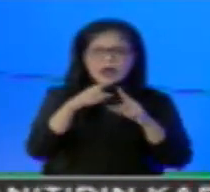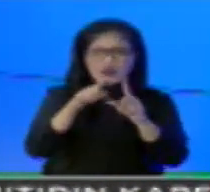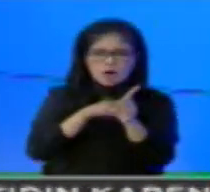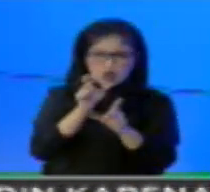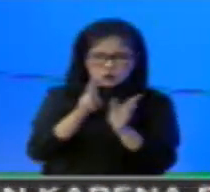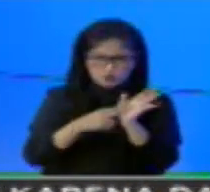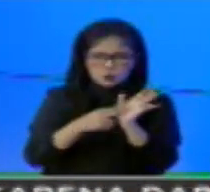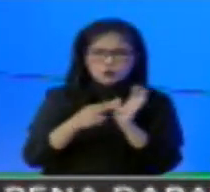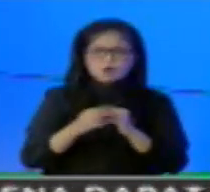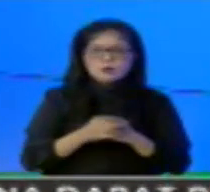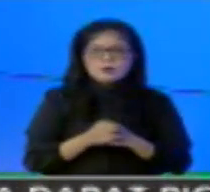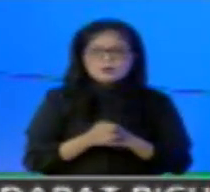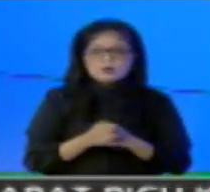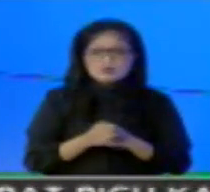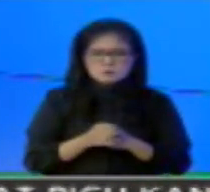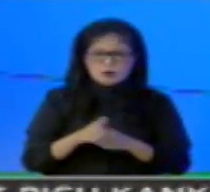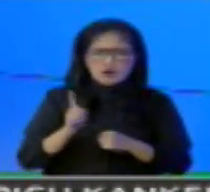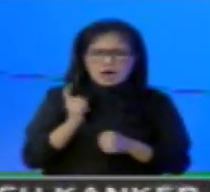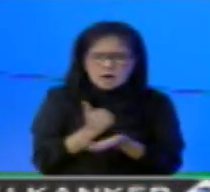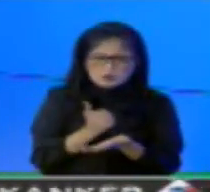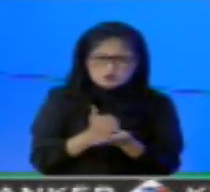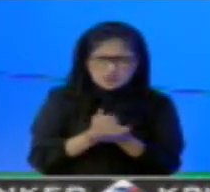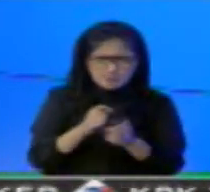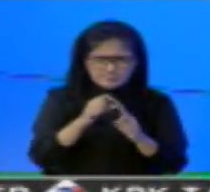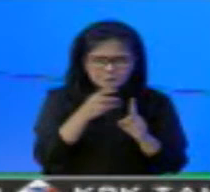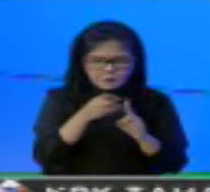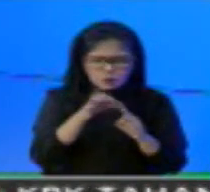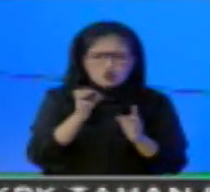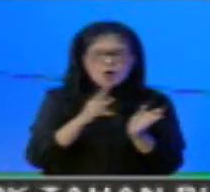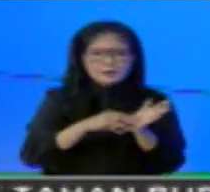Kak, sudah selayaknya memang Badan POM segera